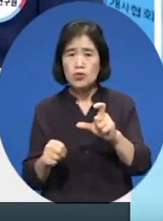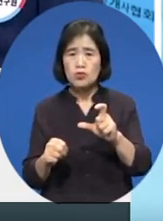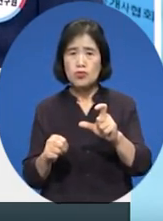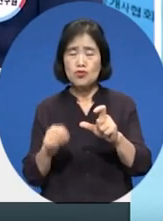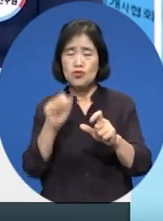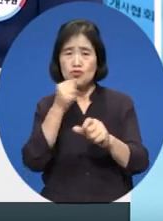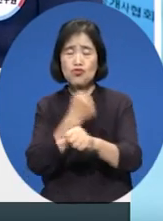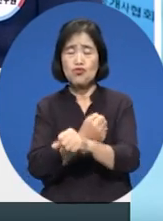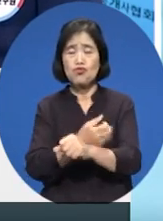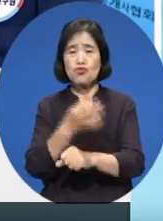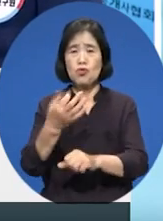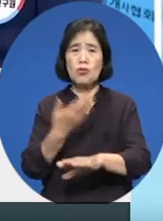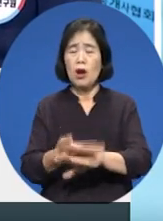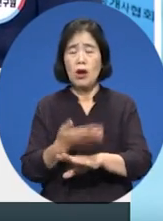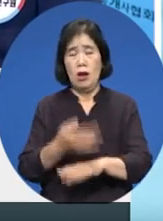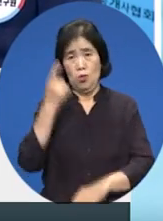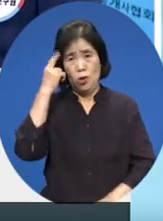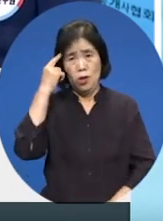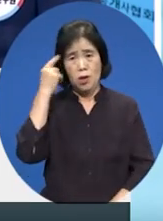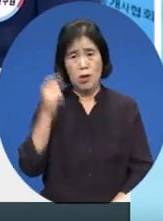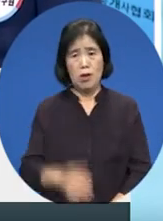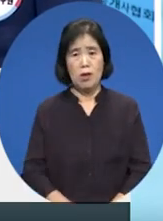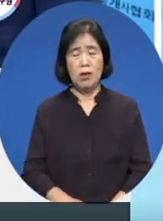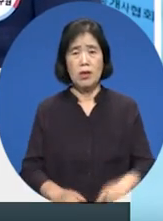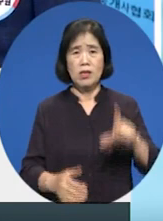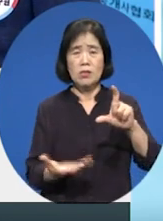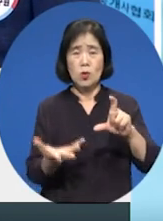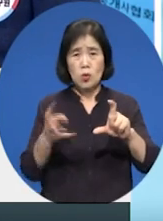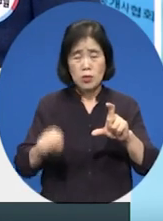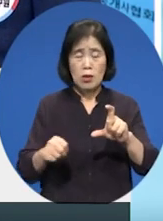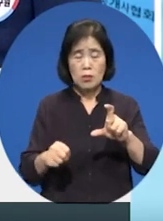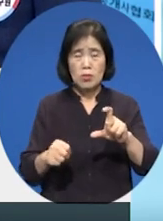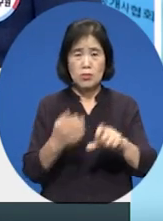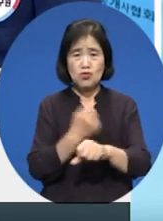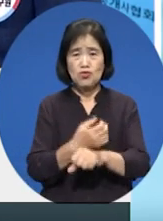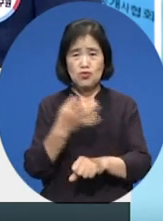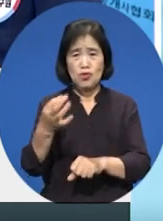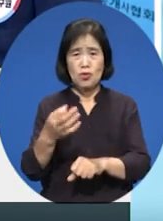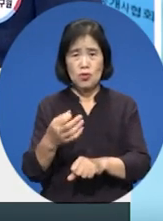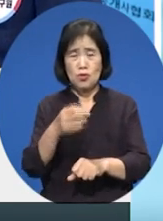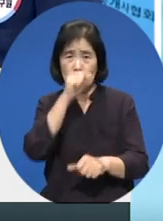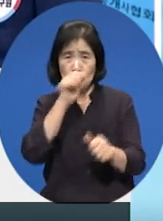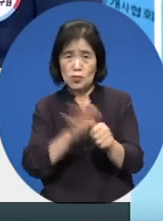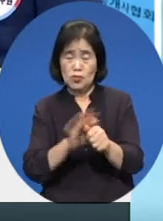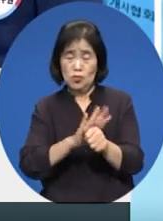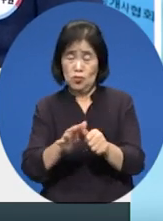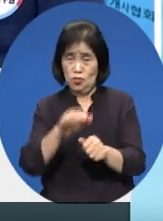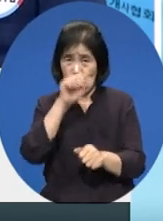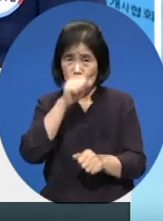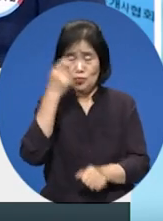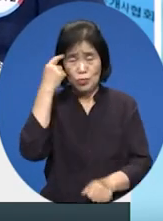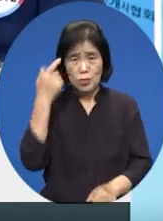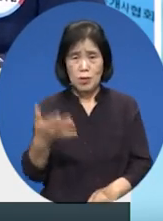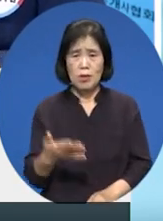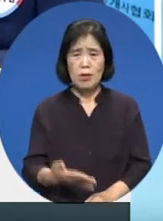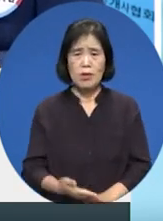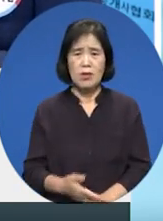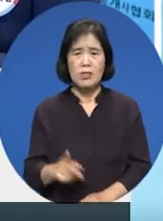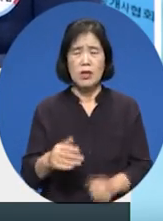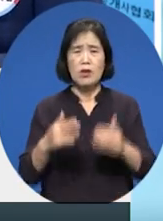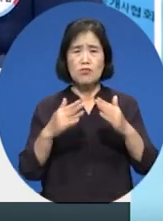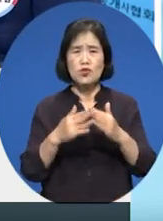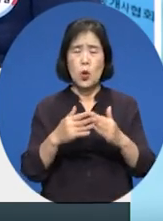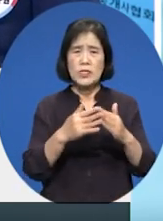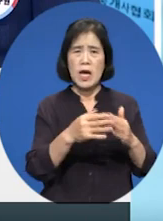수수료가 지금 다른데 그럼 15억짜리 살 때는 더 비싼 수수료를 내니까 더 좋은 서비스를 받나요? 이런